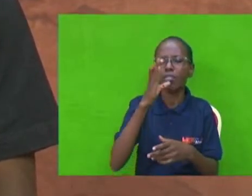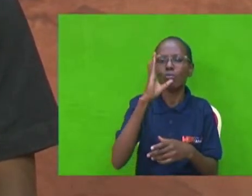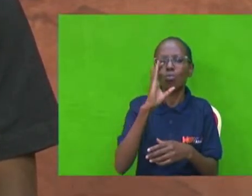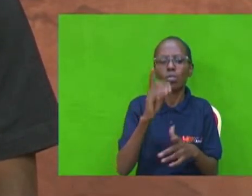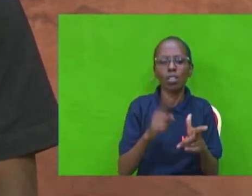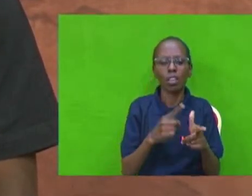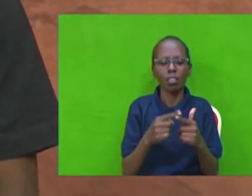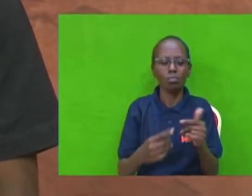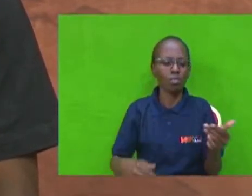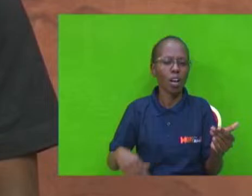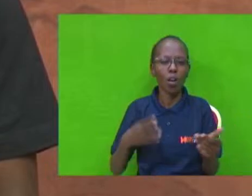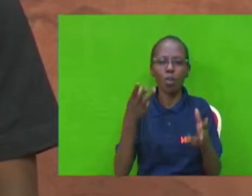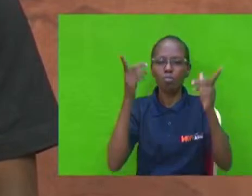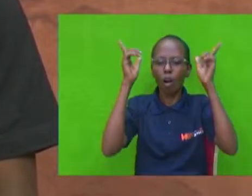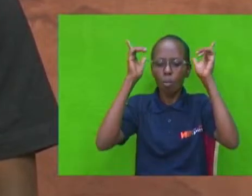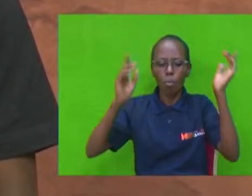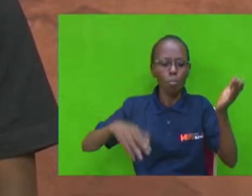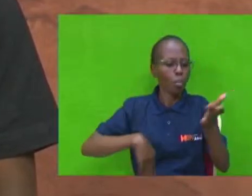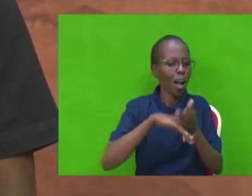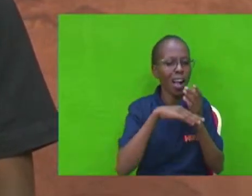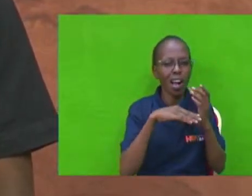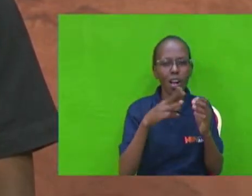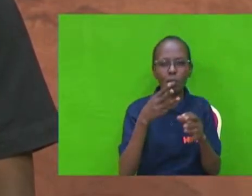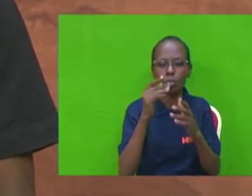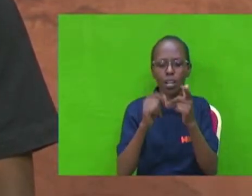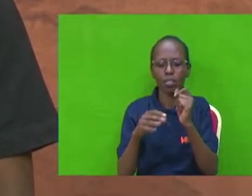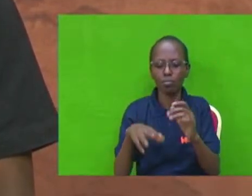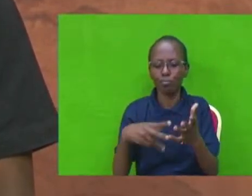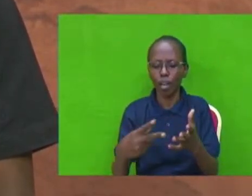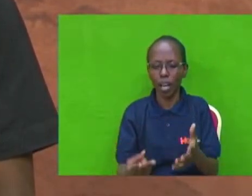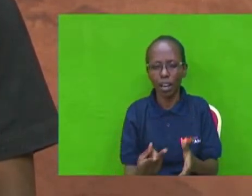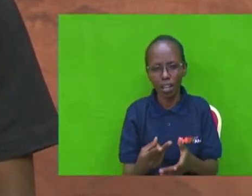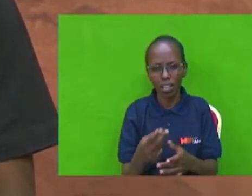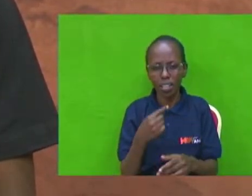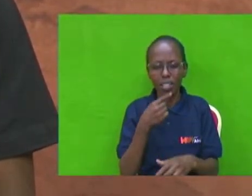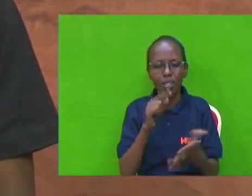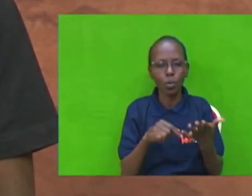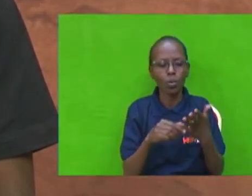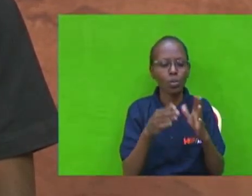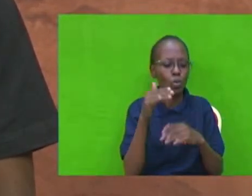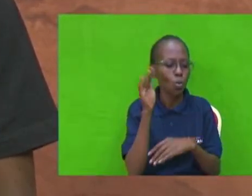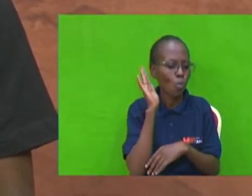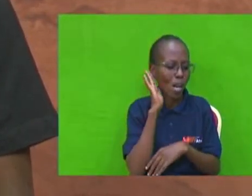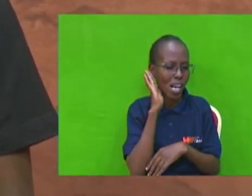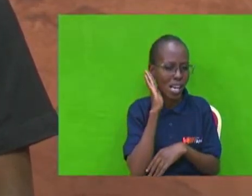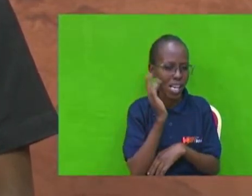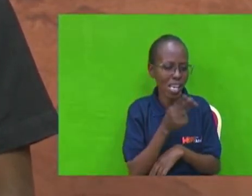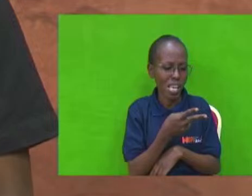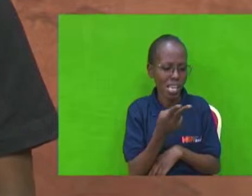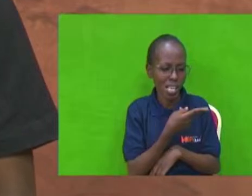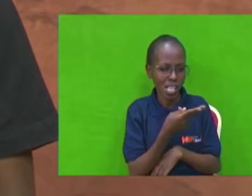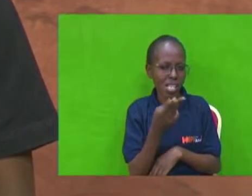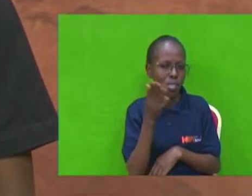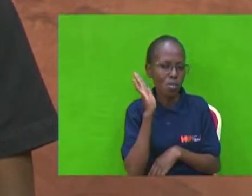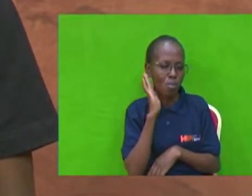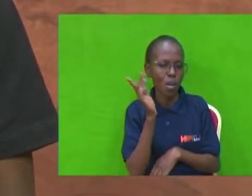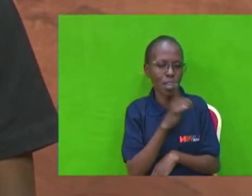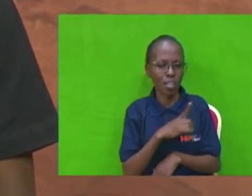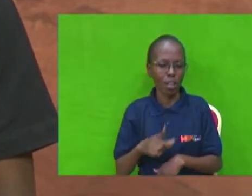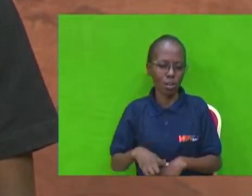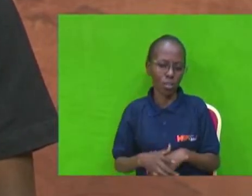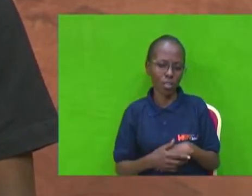teke. Sasa watu hawa wameambiwa watii wa mabwana zao katika mwili. Ehe mwalimu.